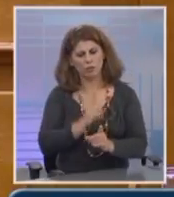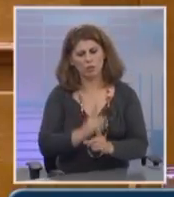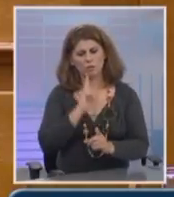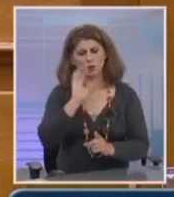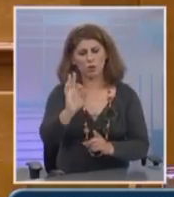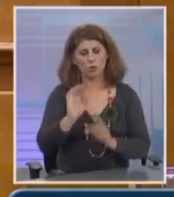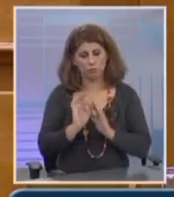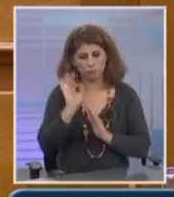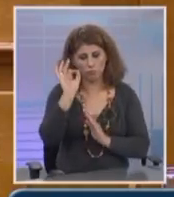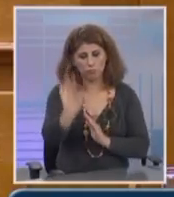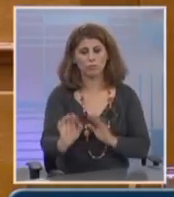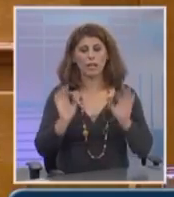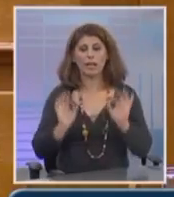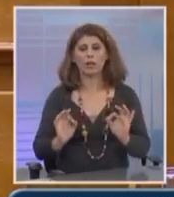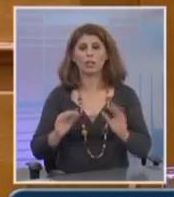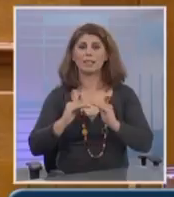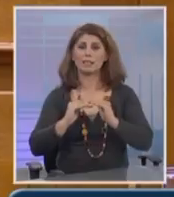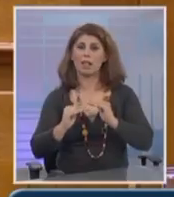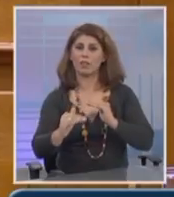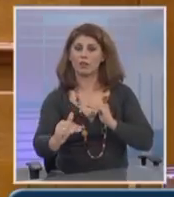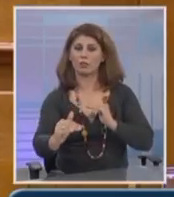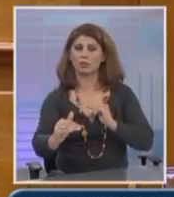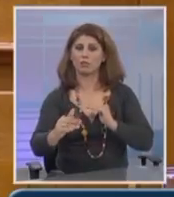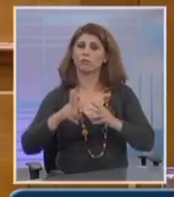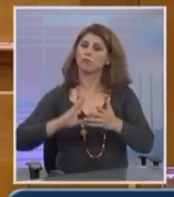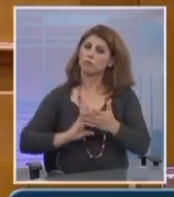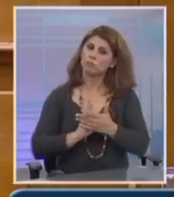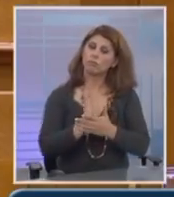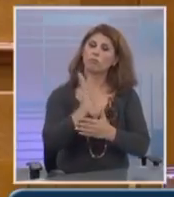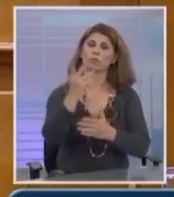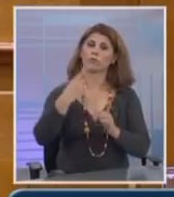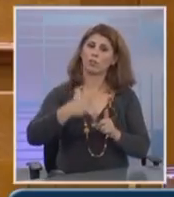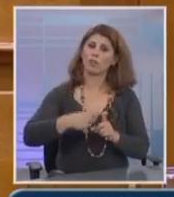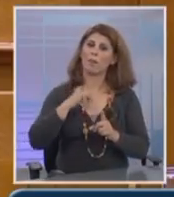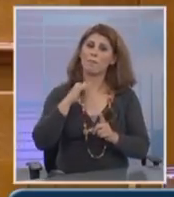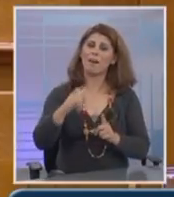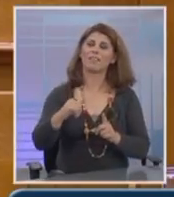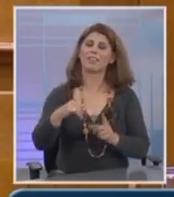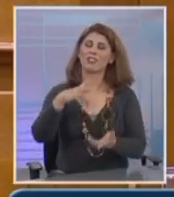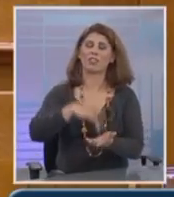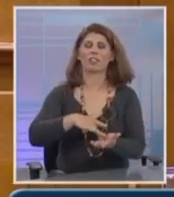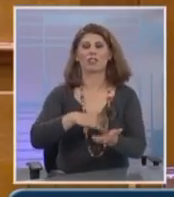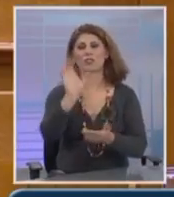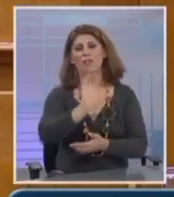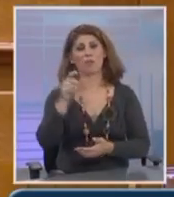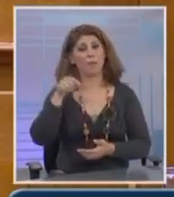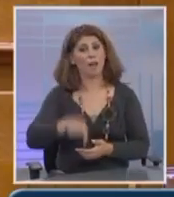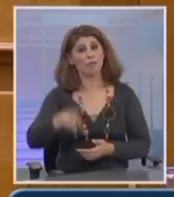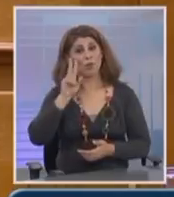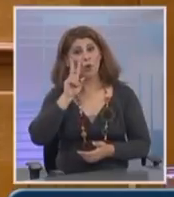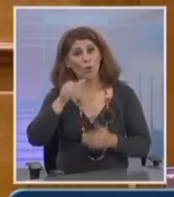οδηγώντας την Ελλάδα στην κανονικότητα και στη σταθερότητα, στην πρόοδο, στην ευημερία, πάντα στην καρδιά της Ευρώπης. Και με αυτό το